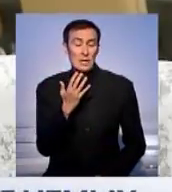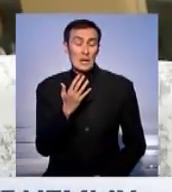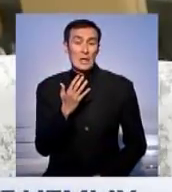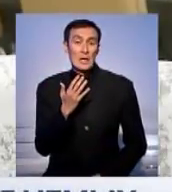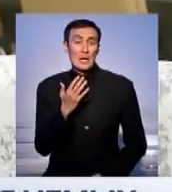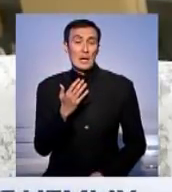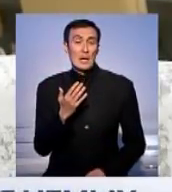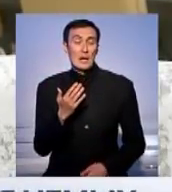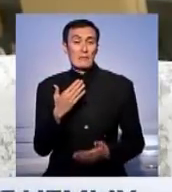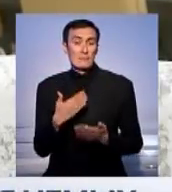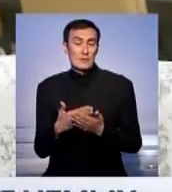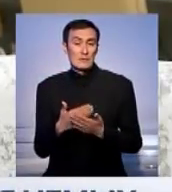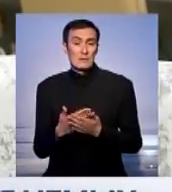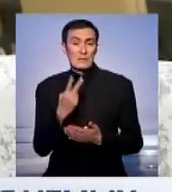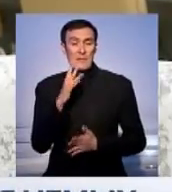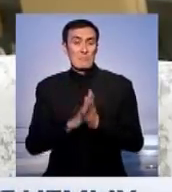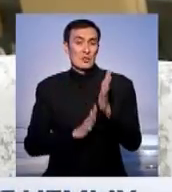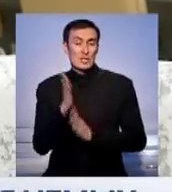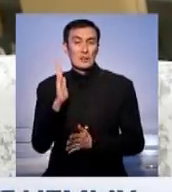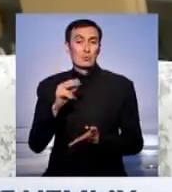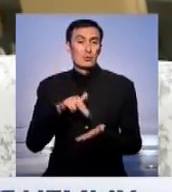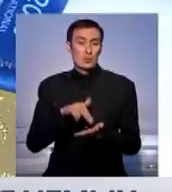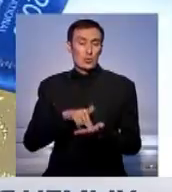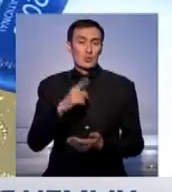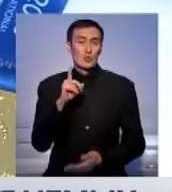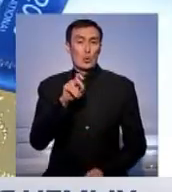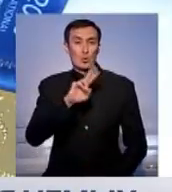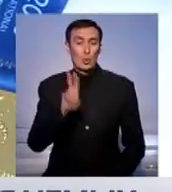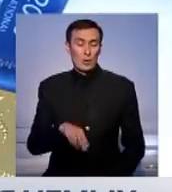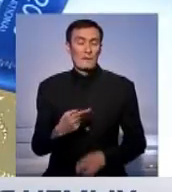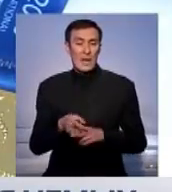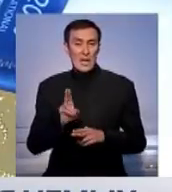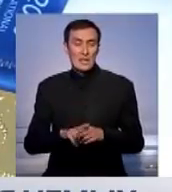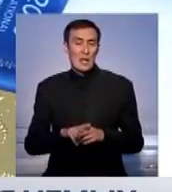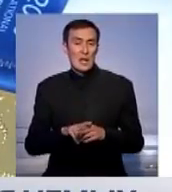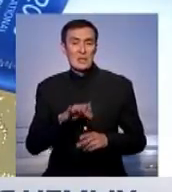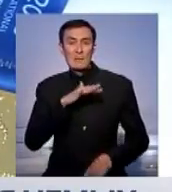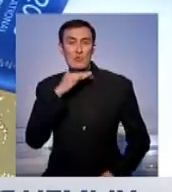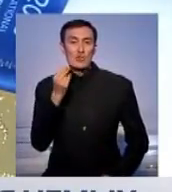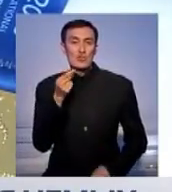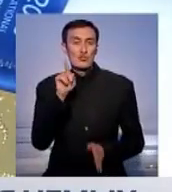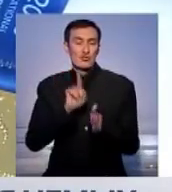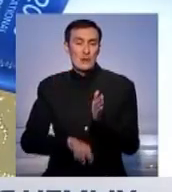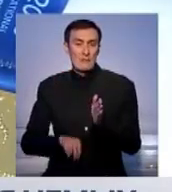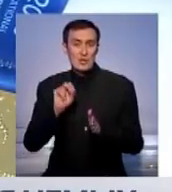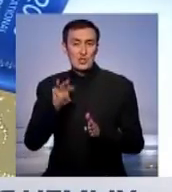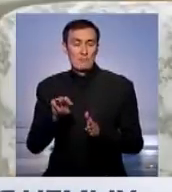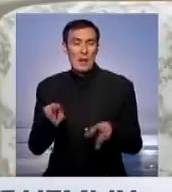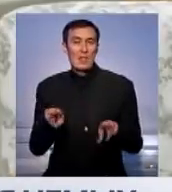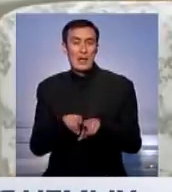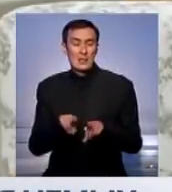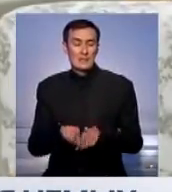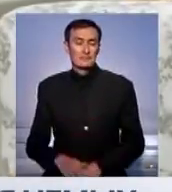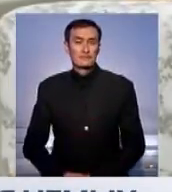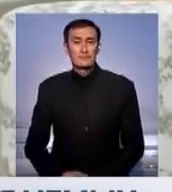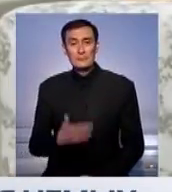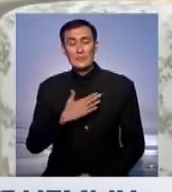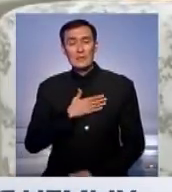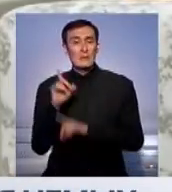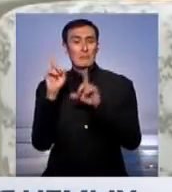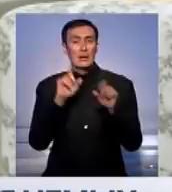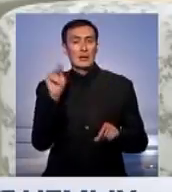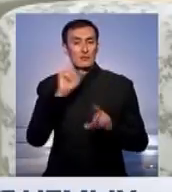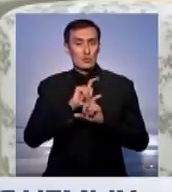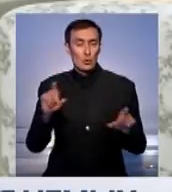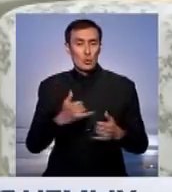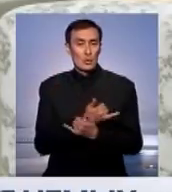среднем две перчатки будут стоить $100. Это намного дешевле, чем аналоги. Мы поехали в школу